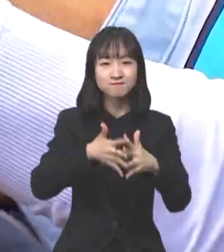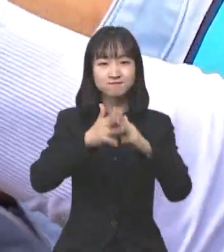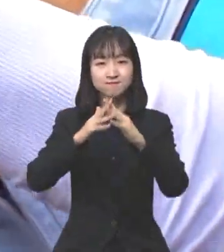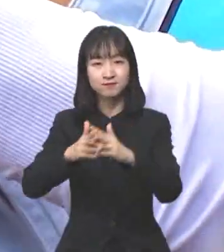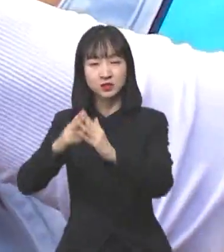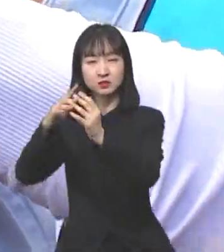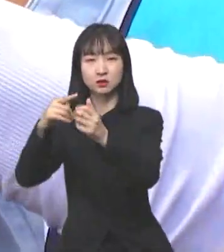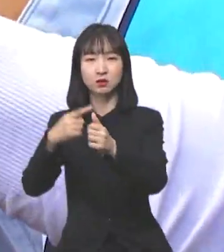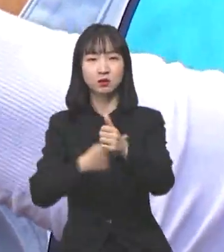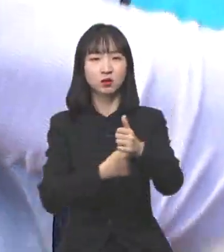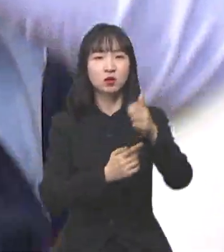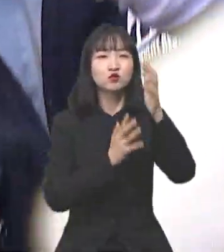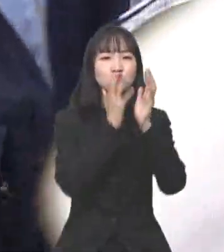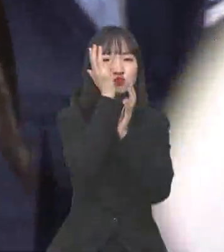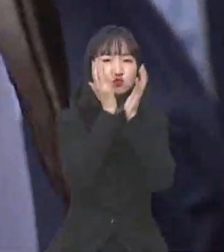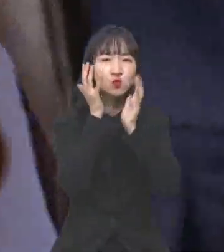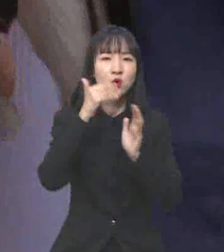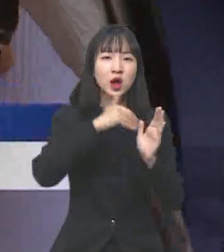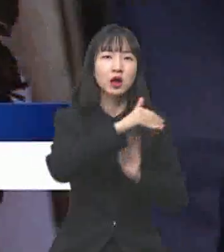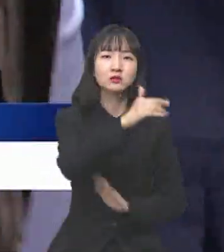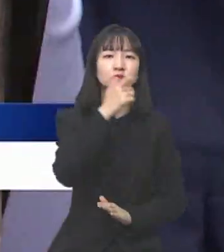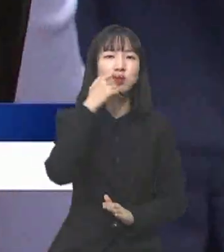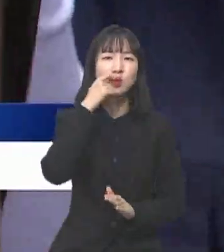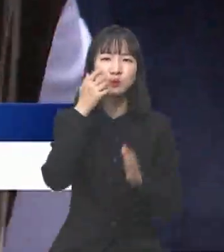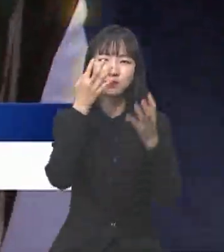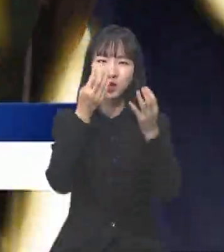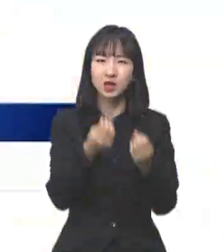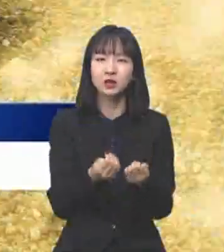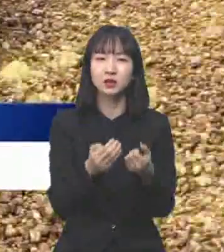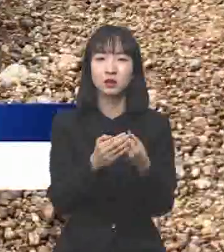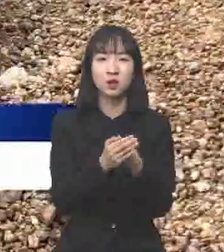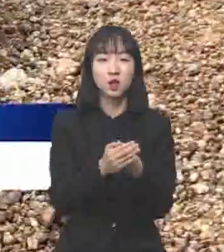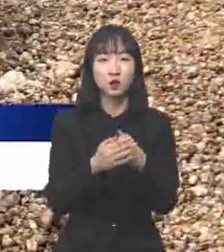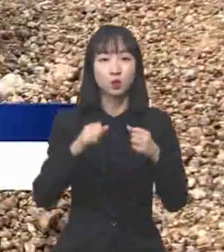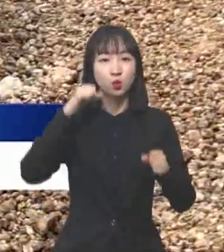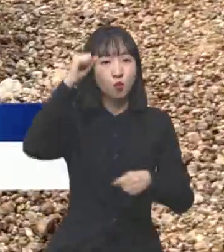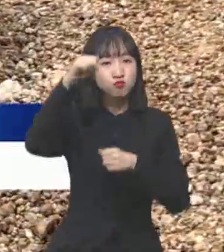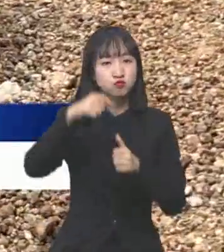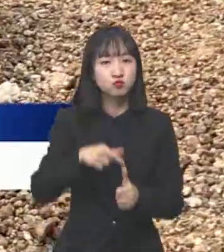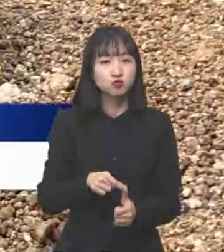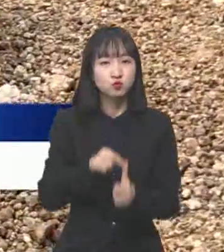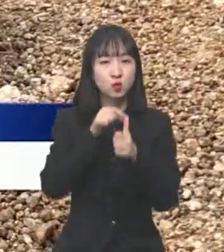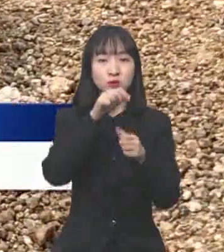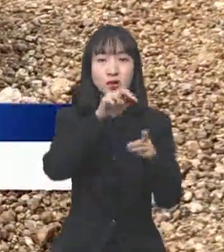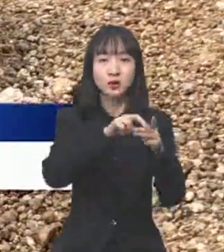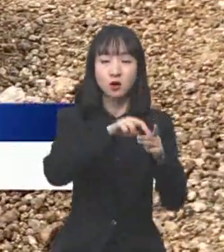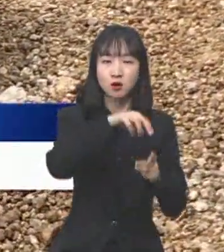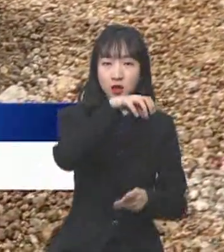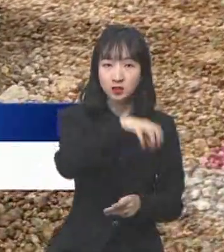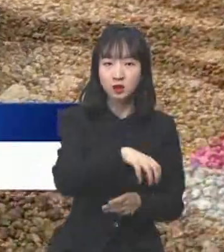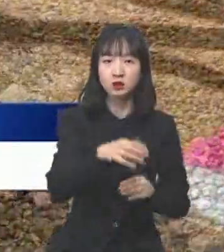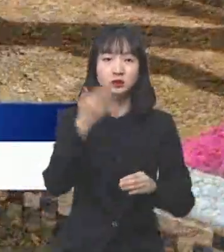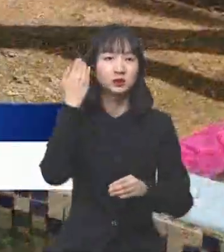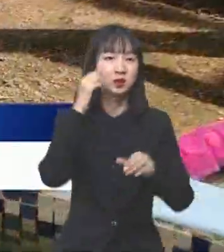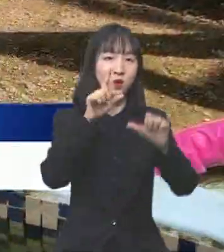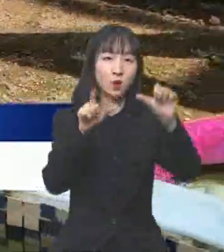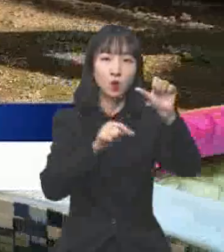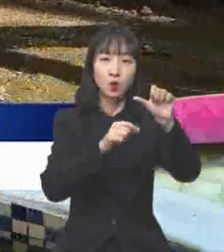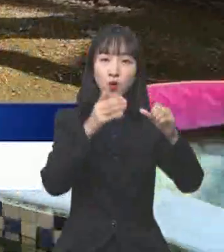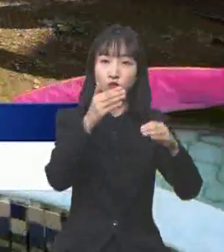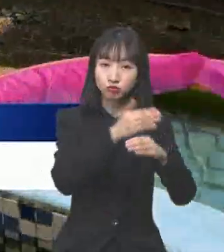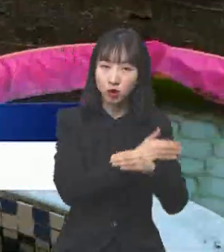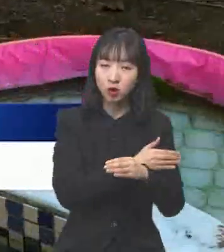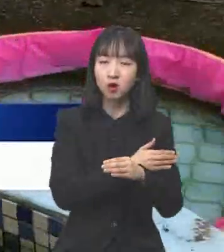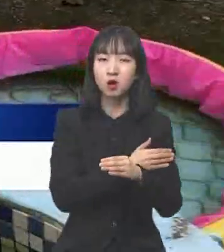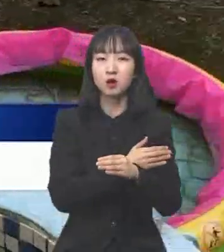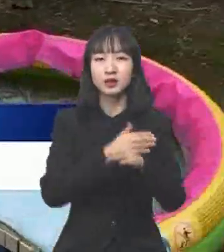있습니다 인천시 야생동물 구조 관리 센터 는 지난 5월부터 약 2달간 소고와 계양구 중에서 다치거나